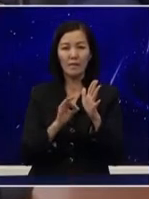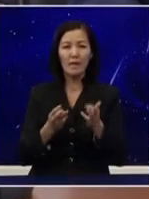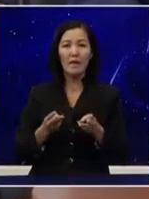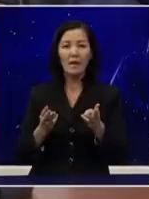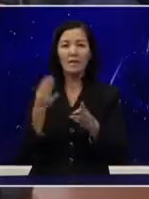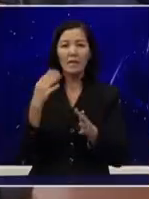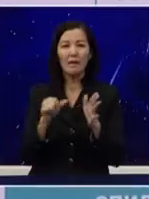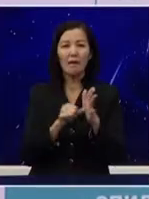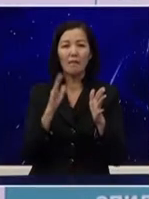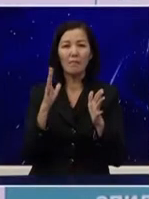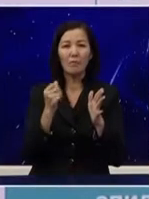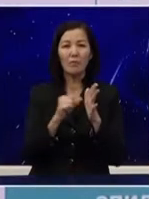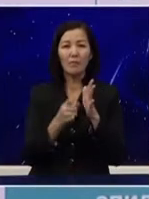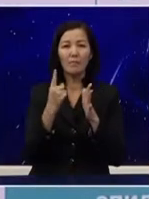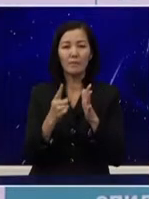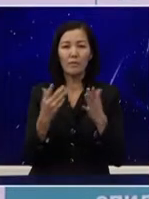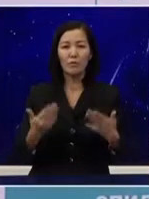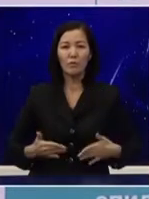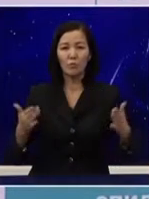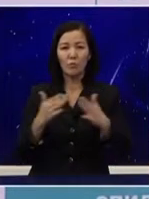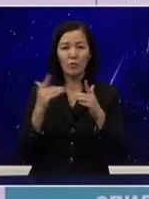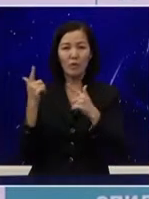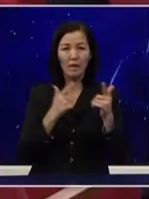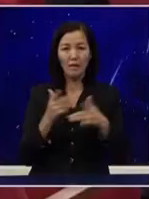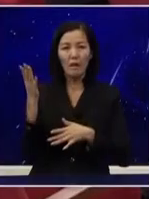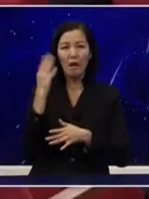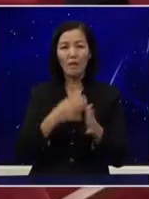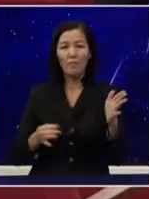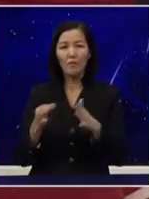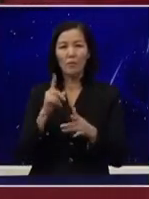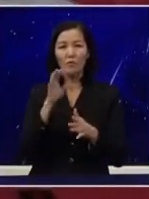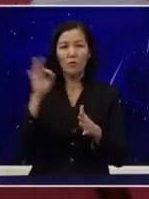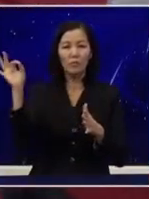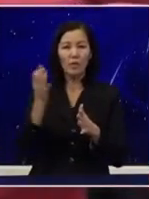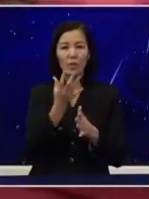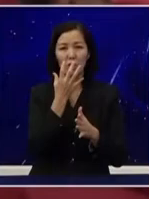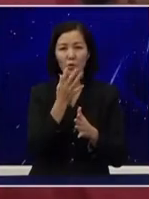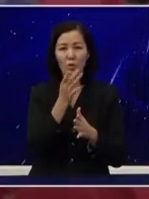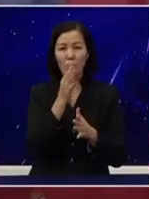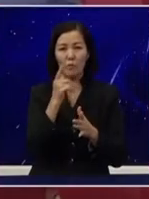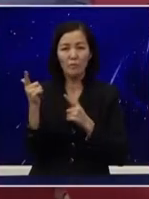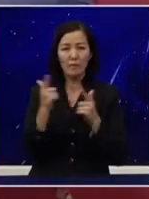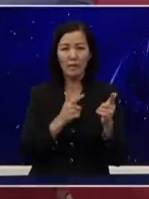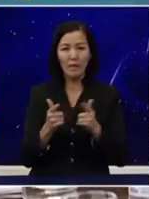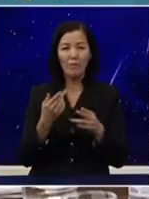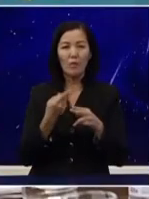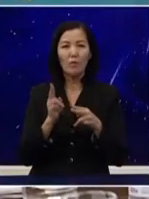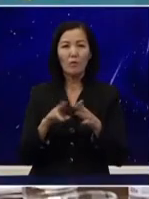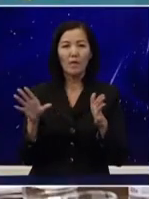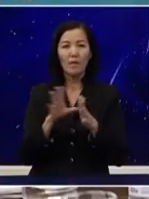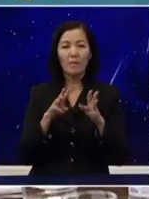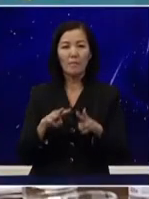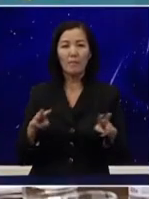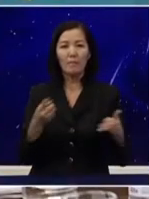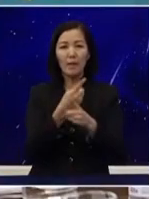қазандықпен 46561 тұрғын үй дайын. Ал Алматы облысы 100% жылыту маусымына дайын. Бұл туралы энергетика